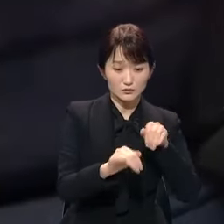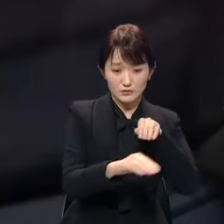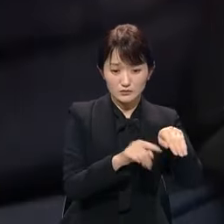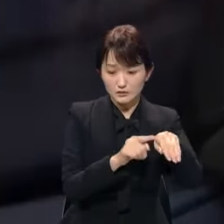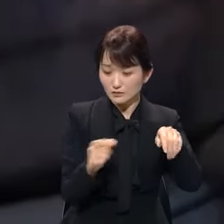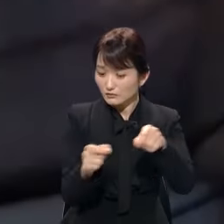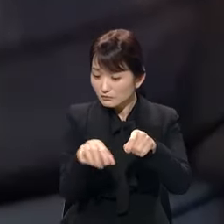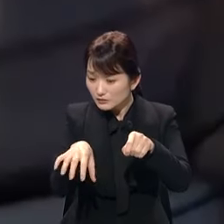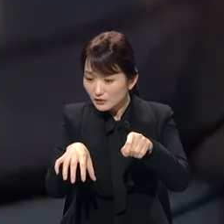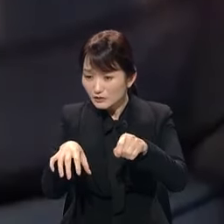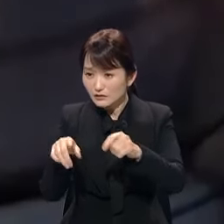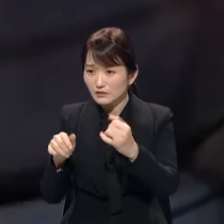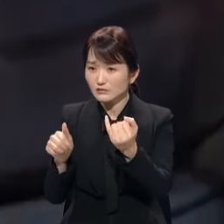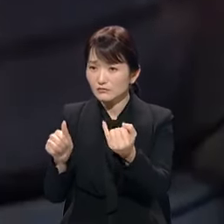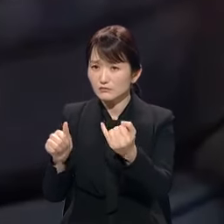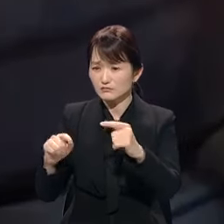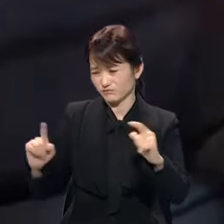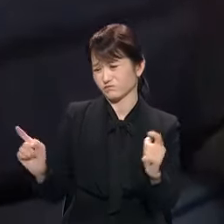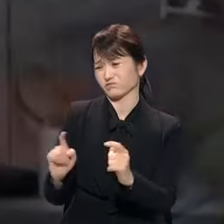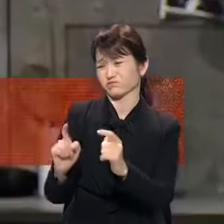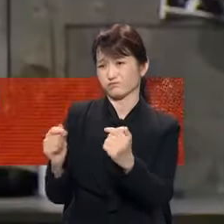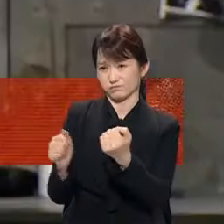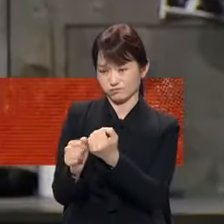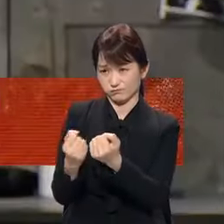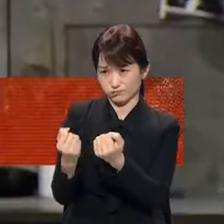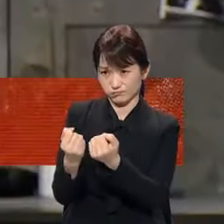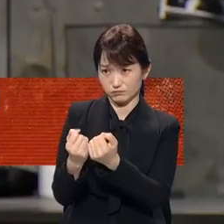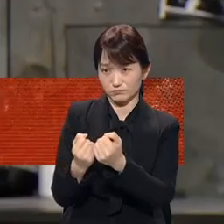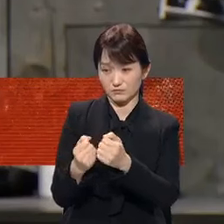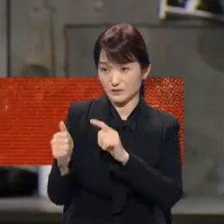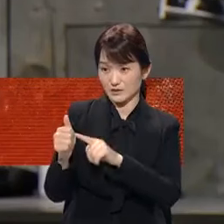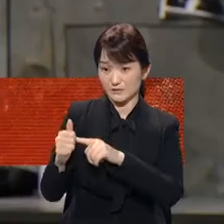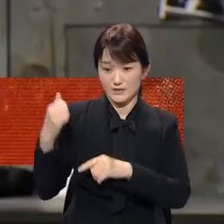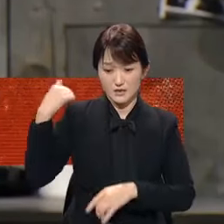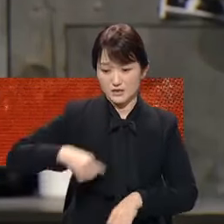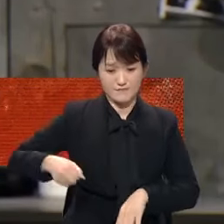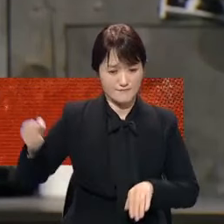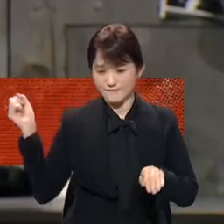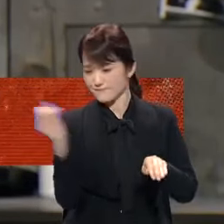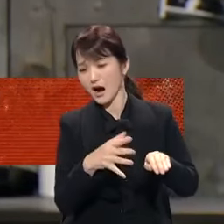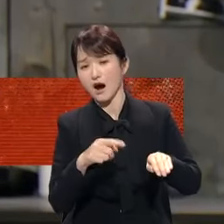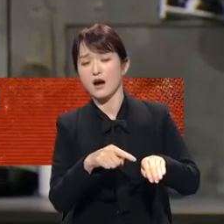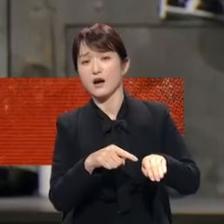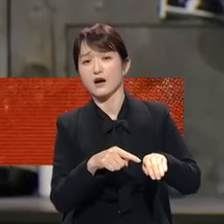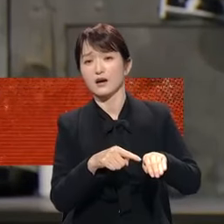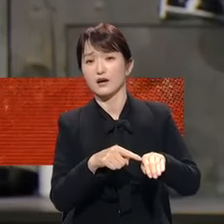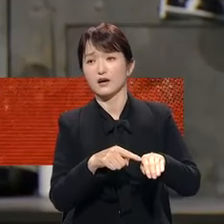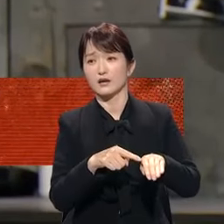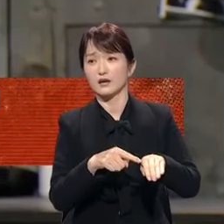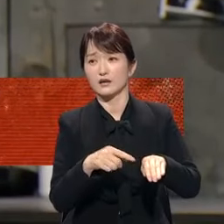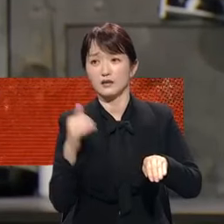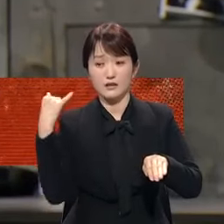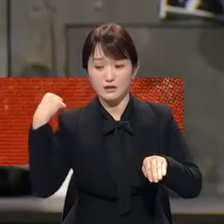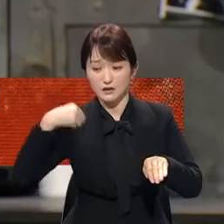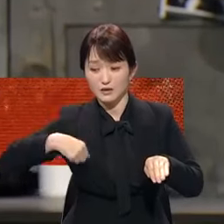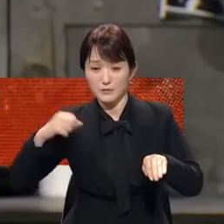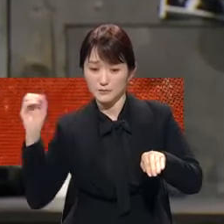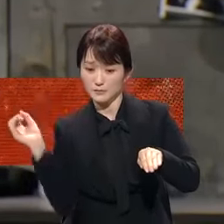싸움을 하던 중에 한 남성이 가방을 던지면서 결국은 화풀이하는 상황인데, 저 가방이 던져졌기